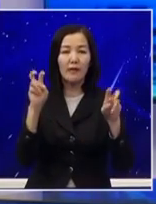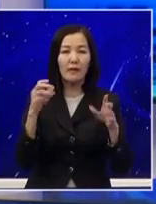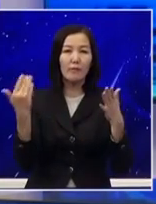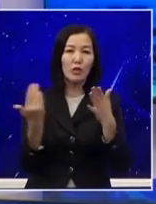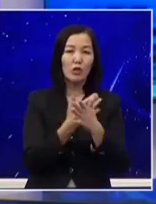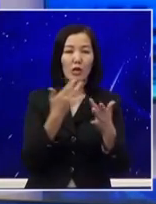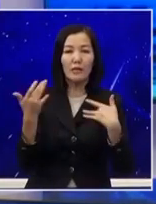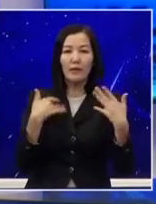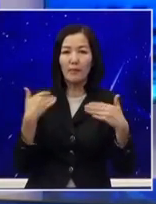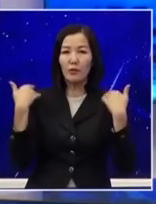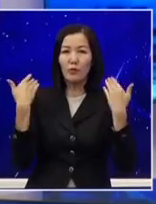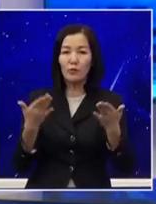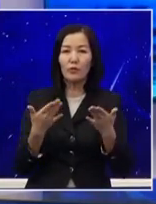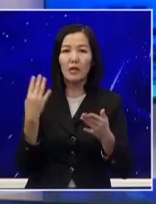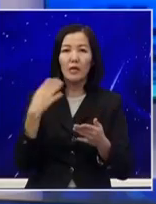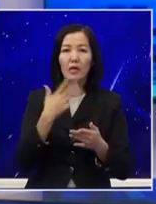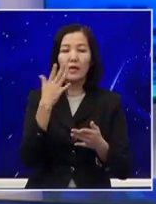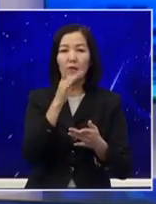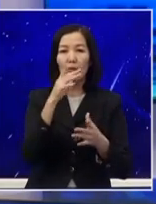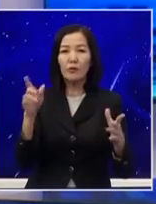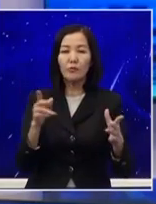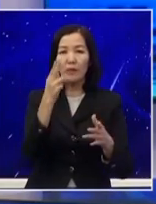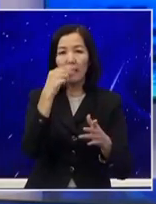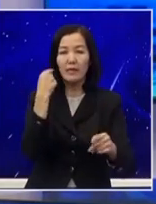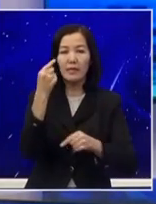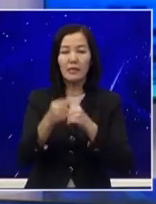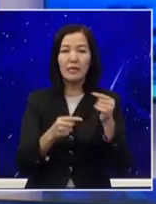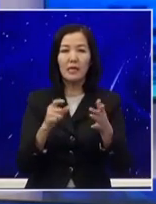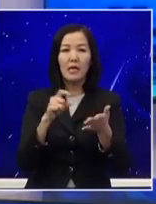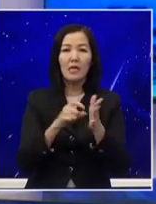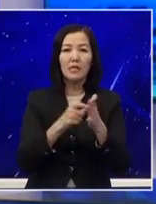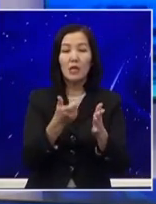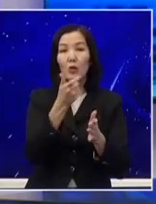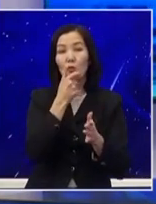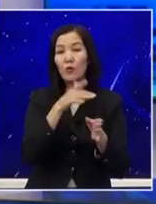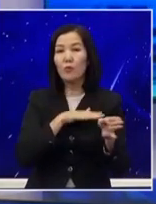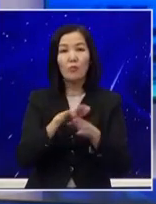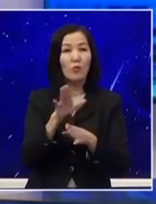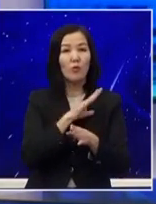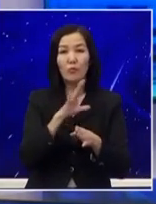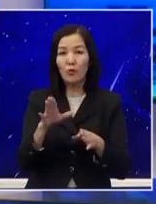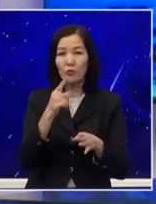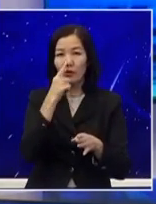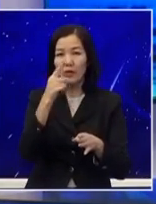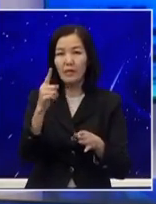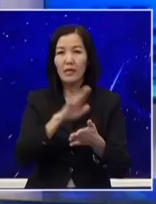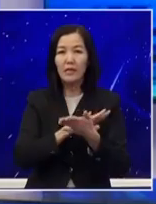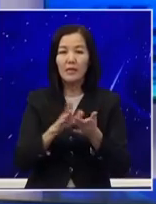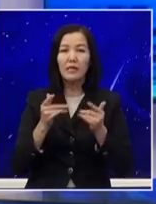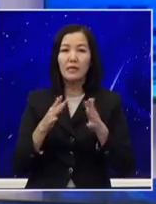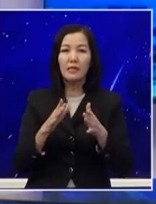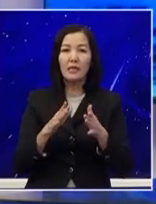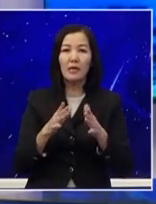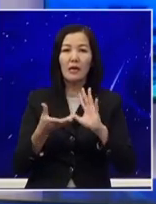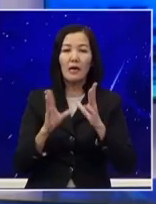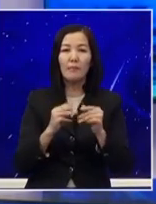атындағы облыстық драма театрдың 45-ші маусымында әдеттегідей зал көрерменмен толмады. Қашықтықпен санитарлық талап